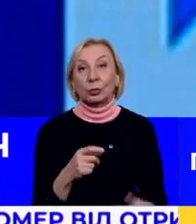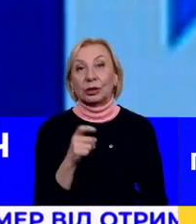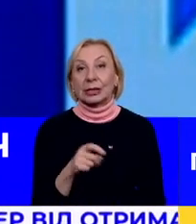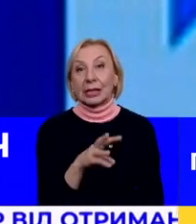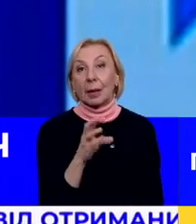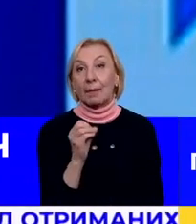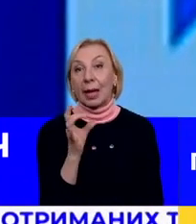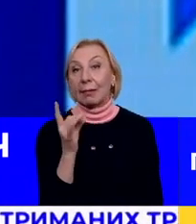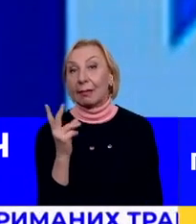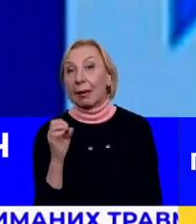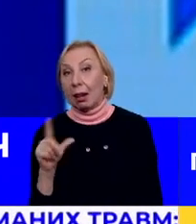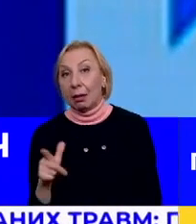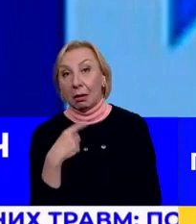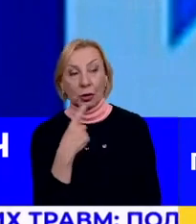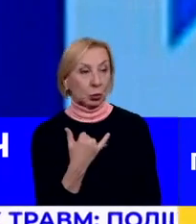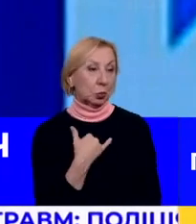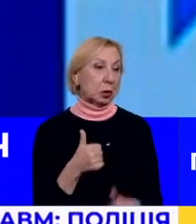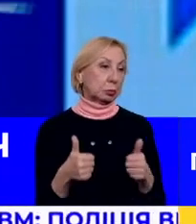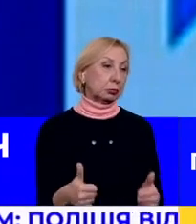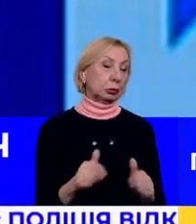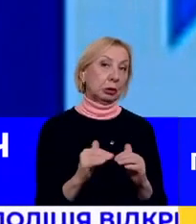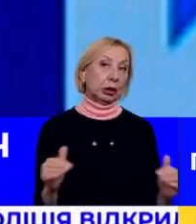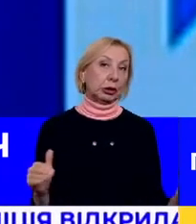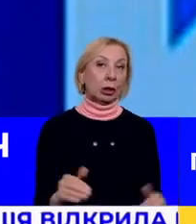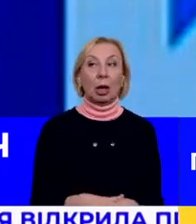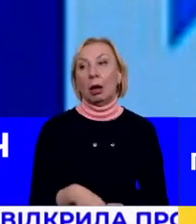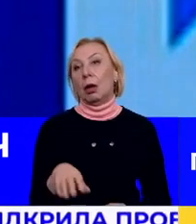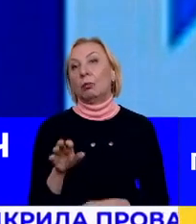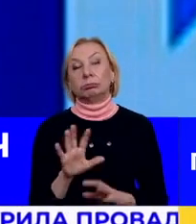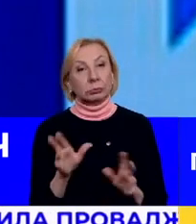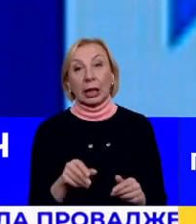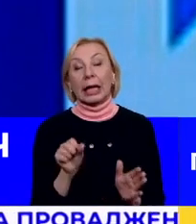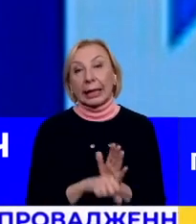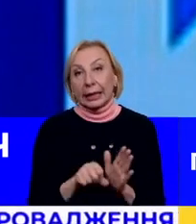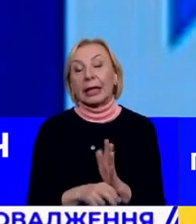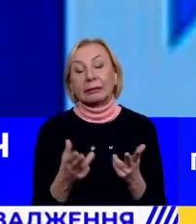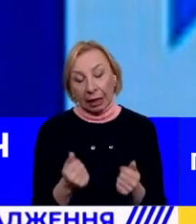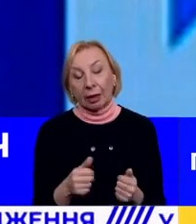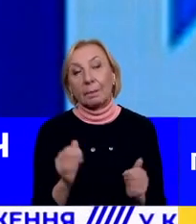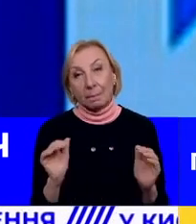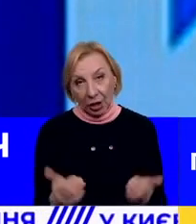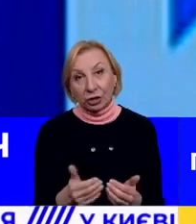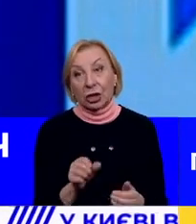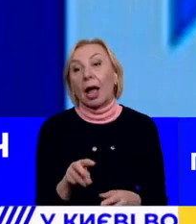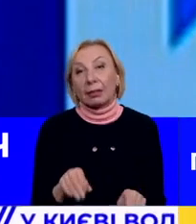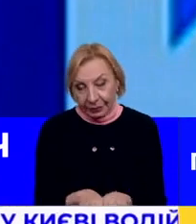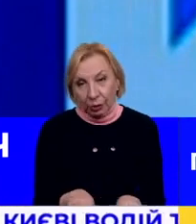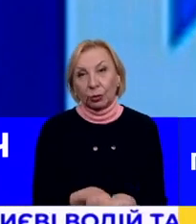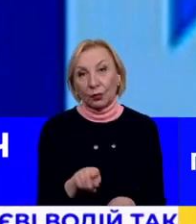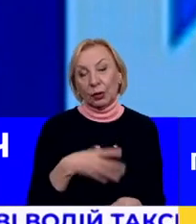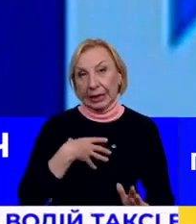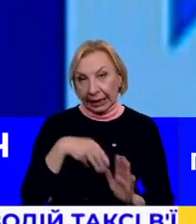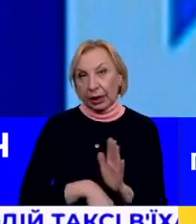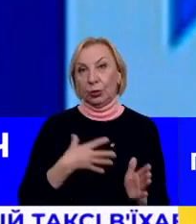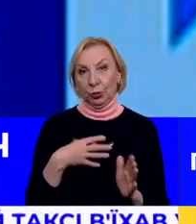що в нас тиша. Пан президент заявляє, що в нас 109 днів тиша. Так, гине менше військових, але вони гинуть. Так, у